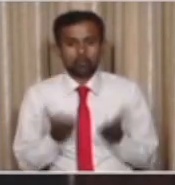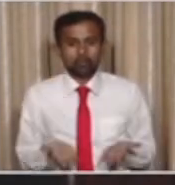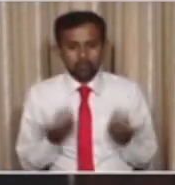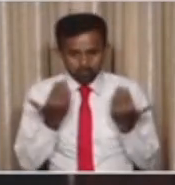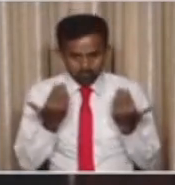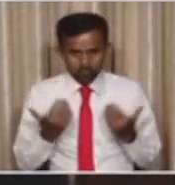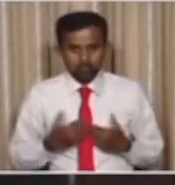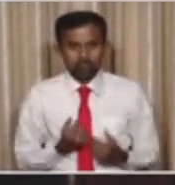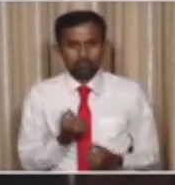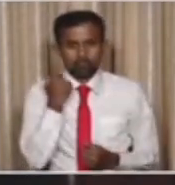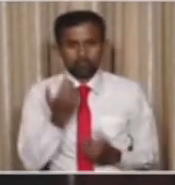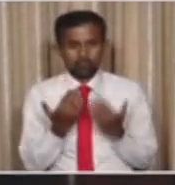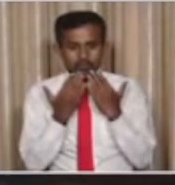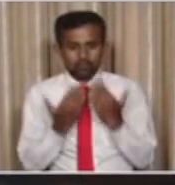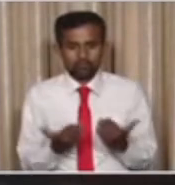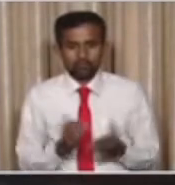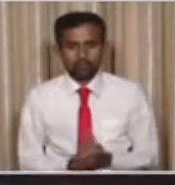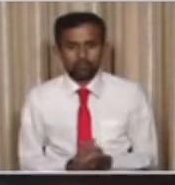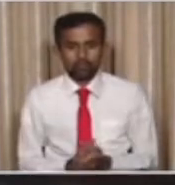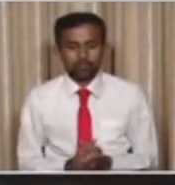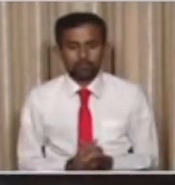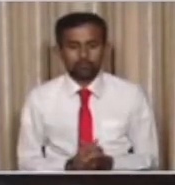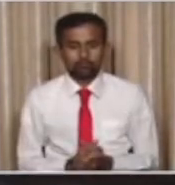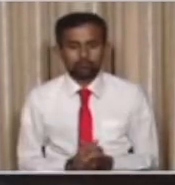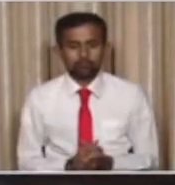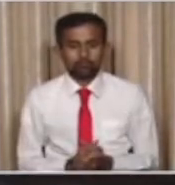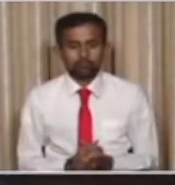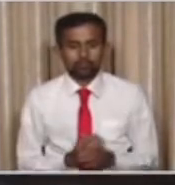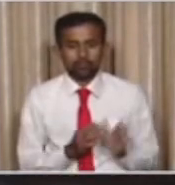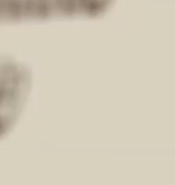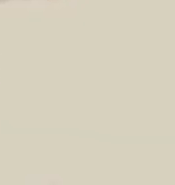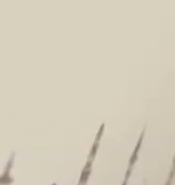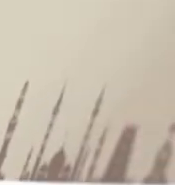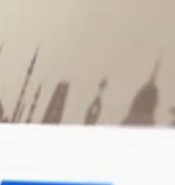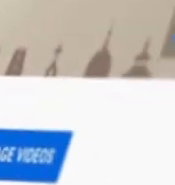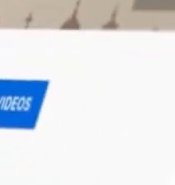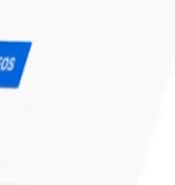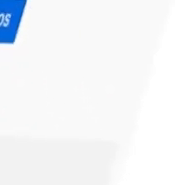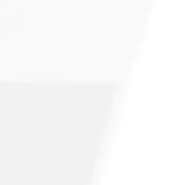කියන එකයි අපේ යෝජනාව. සූති ගරු මන්ත්‍රීතුමා, ගරු ලලිත් එල්ලාවල